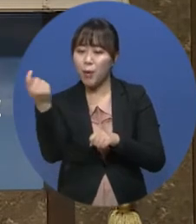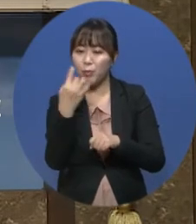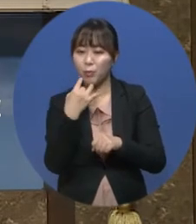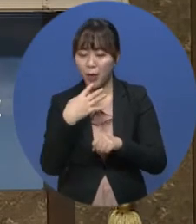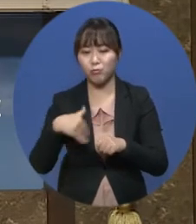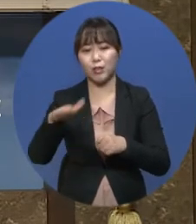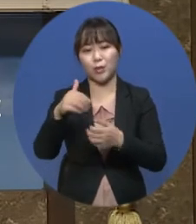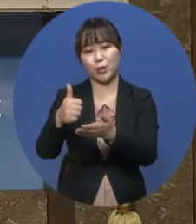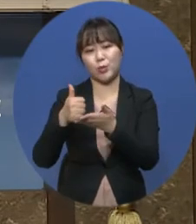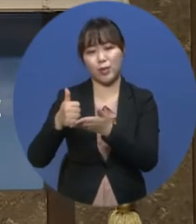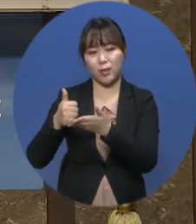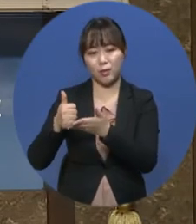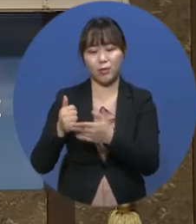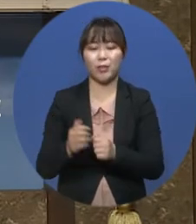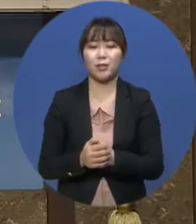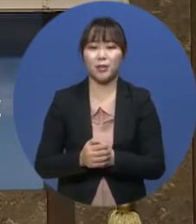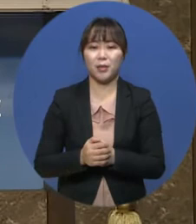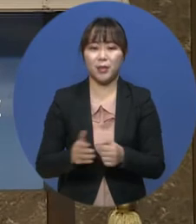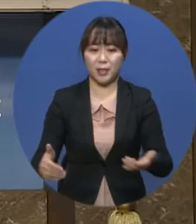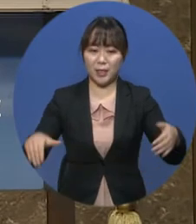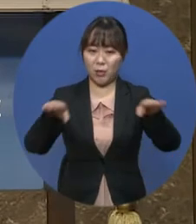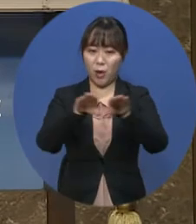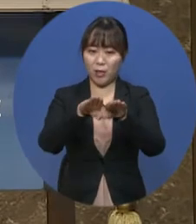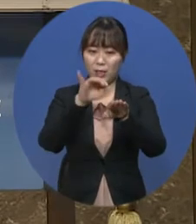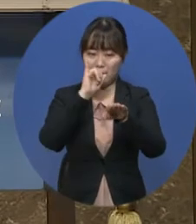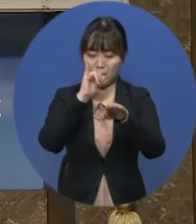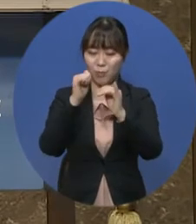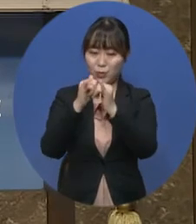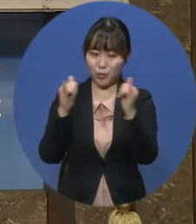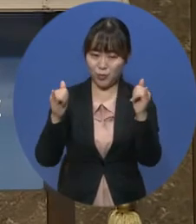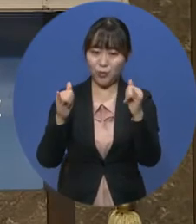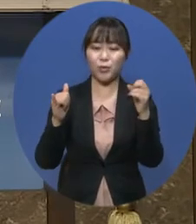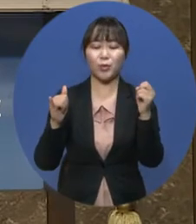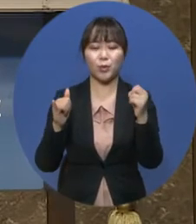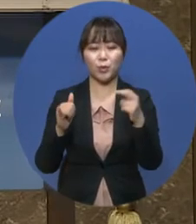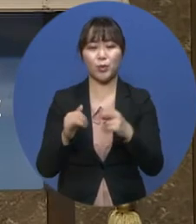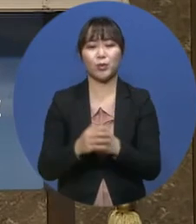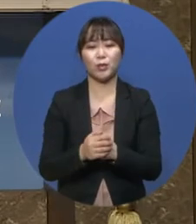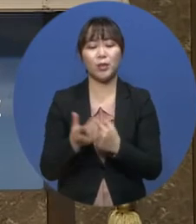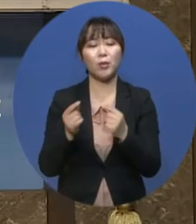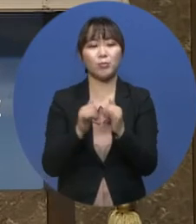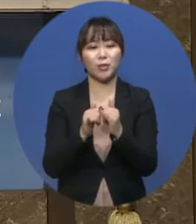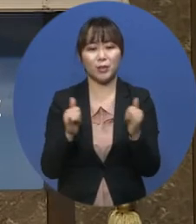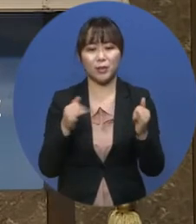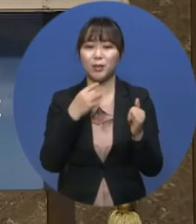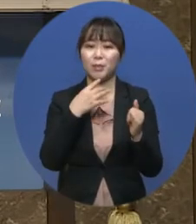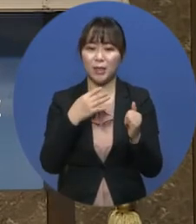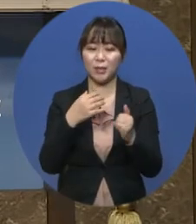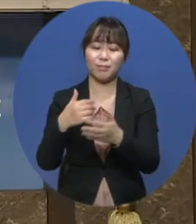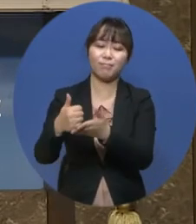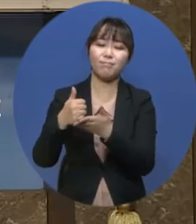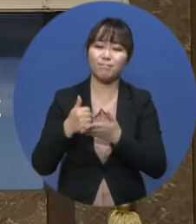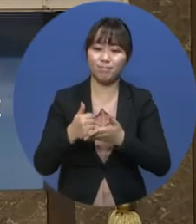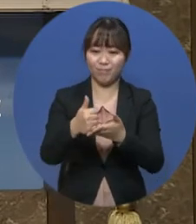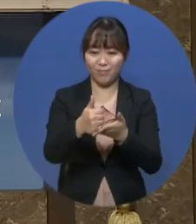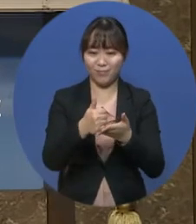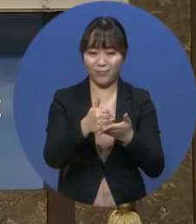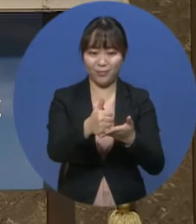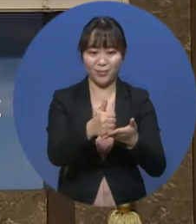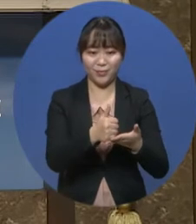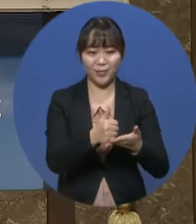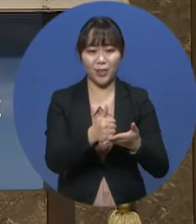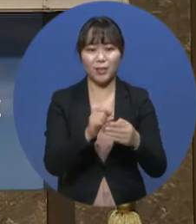초대를 해서 이제 뭐 이 기관의 있는 분들이라 등 건의 그런 분들만 초대를 하고